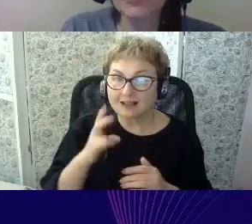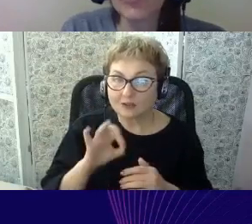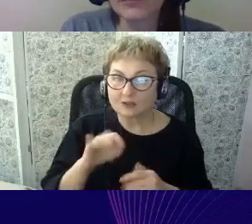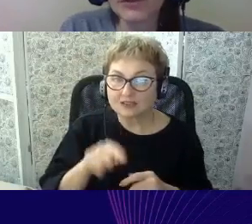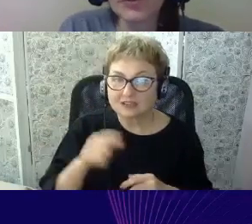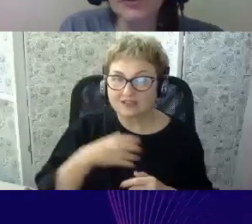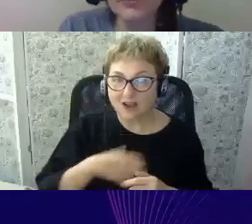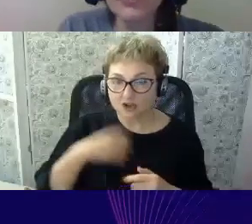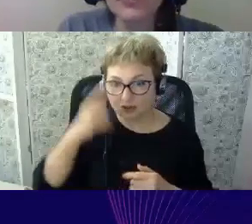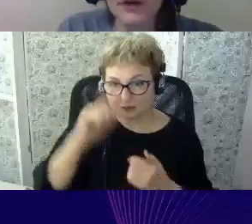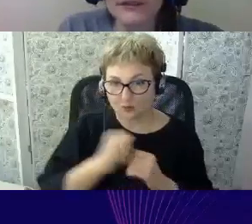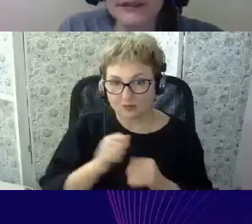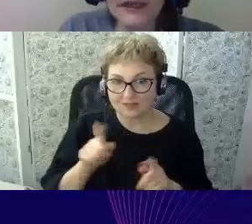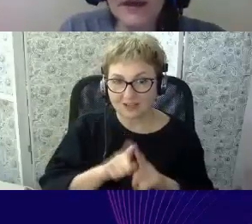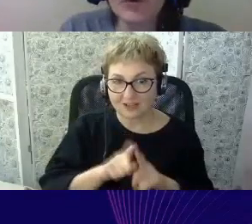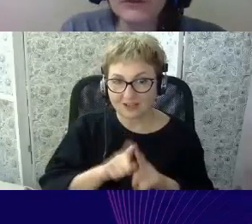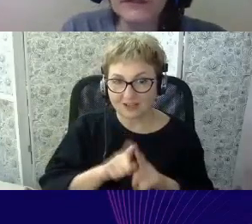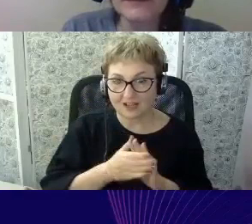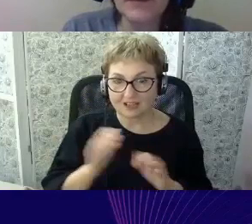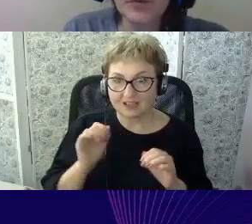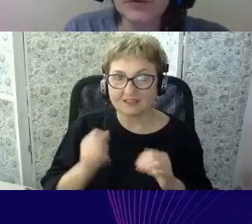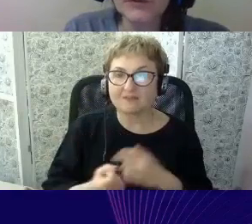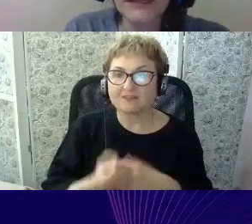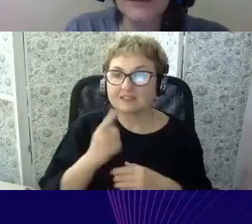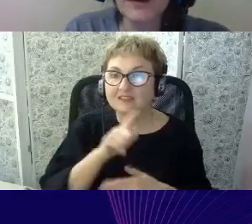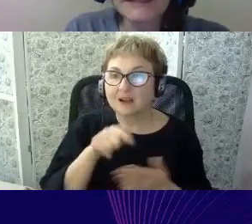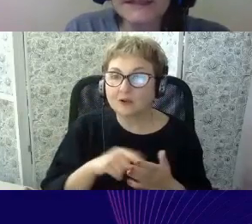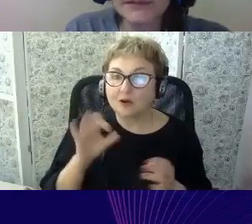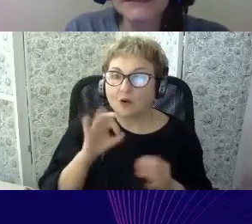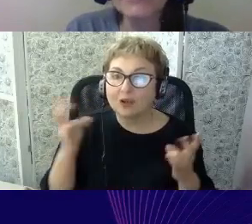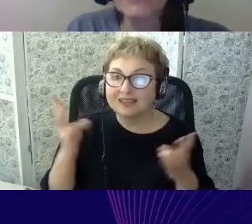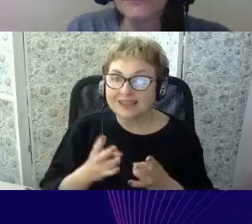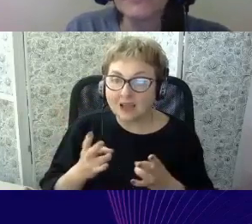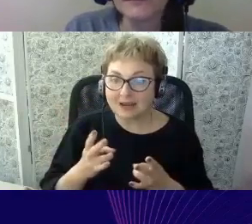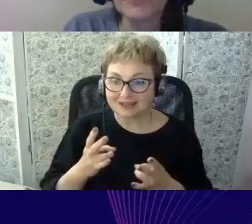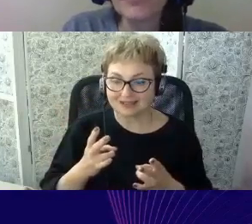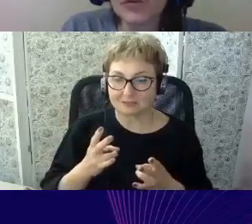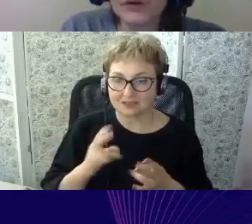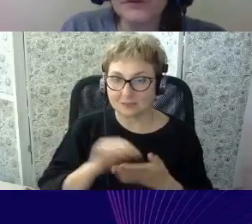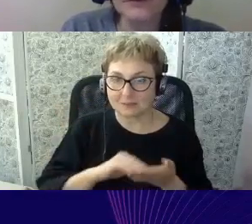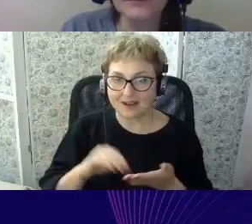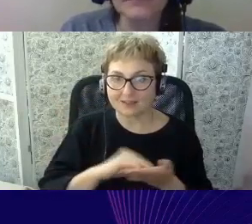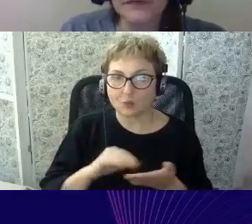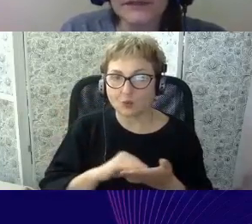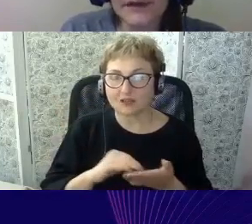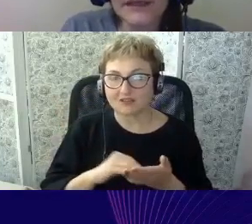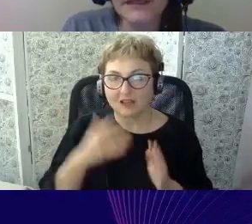здесь важно помнить, что в такой ситуации может стать вопрос о необходимости